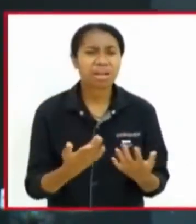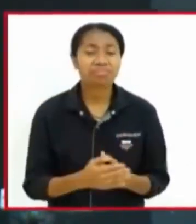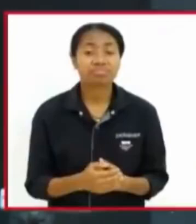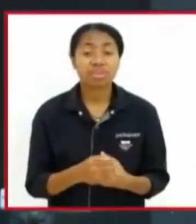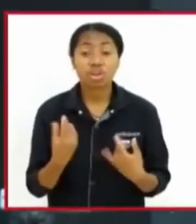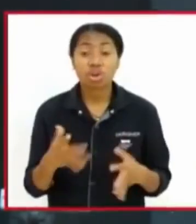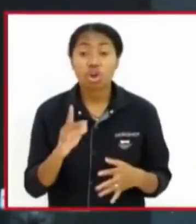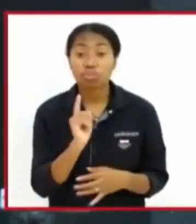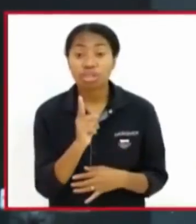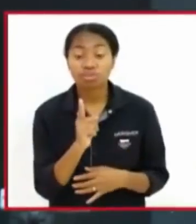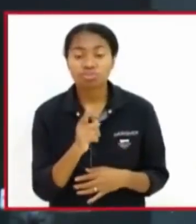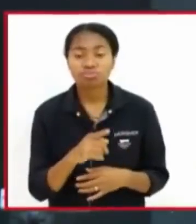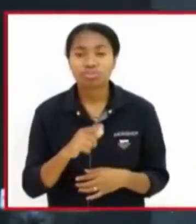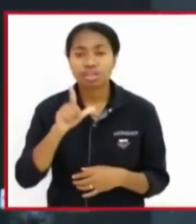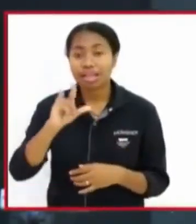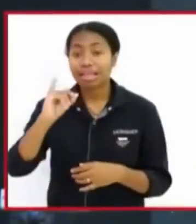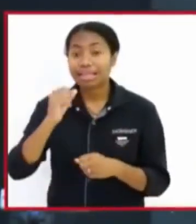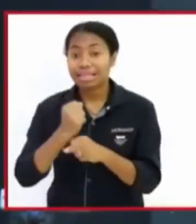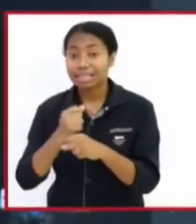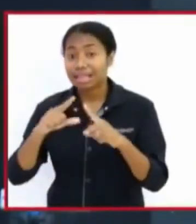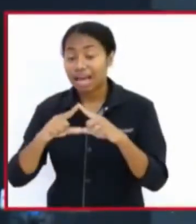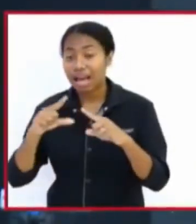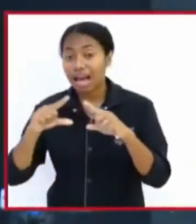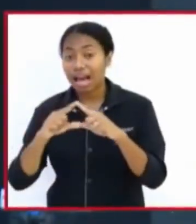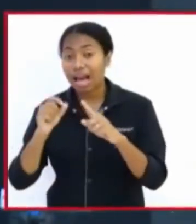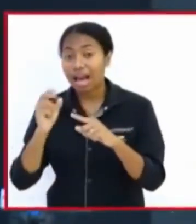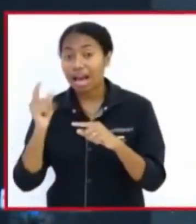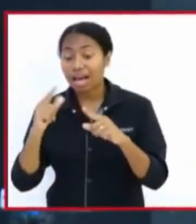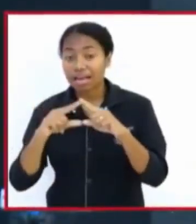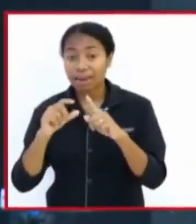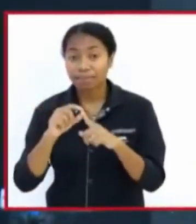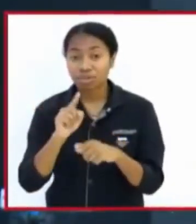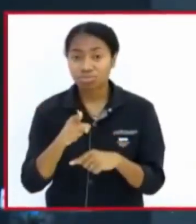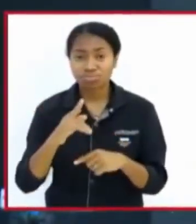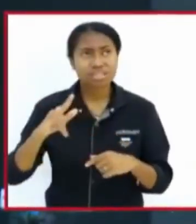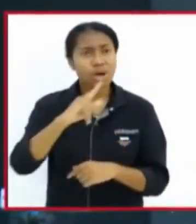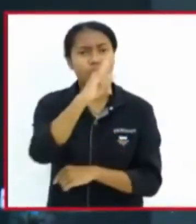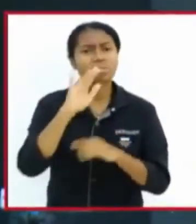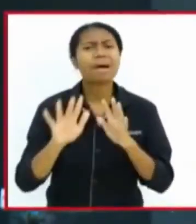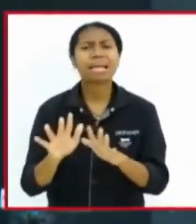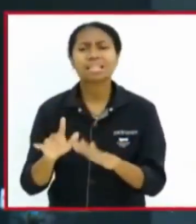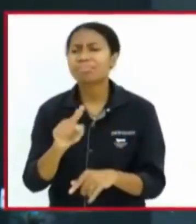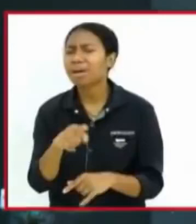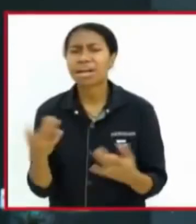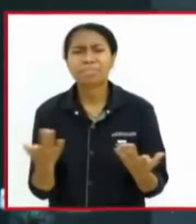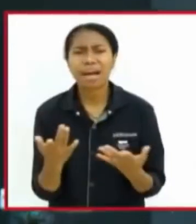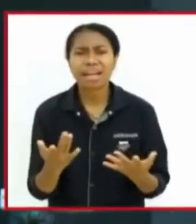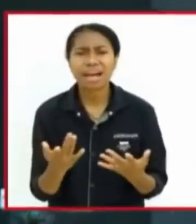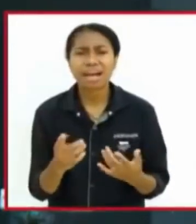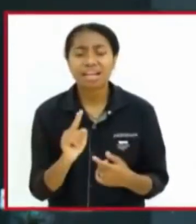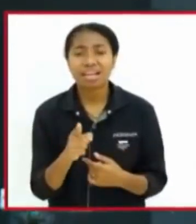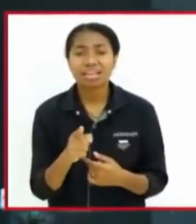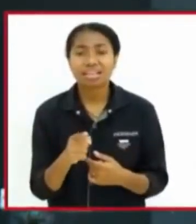dan Liga Arab juga senjata pesawatnya banyak Bagaimana melumpuhkan mereka